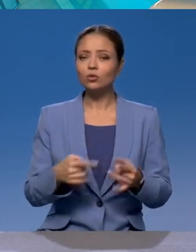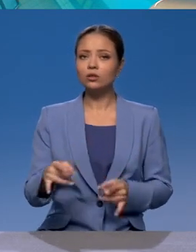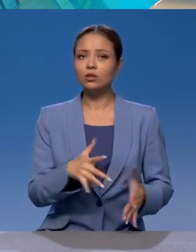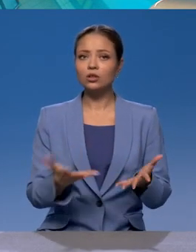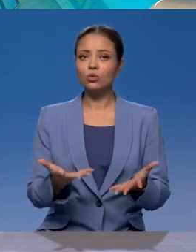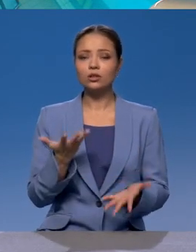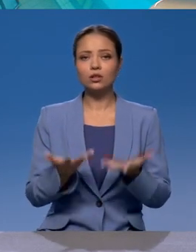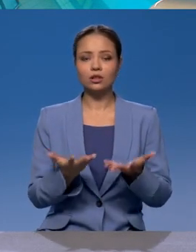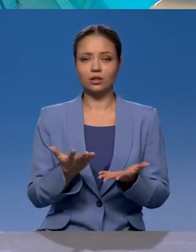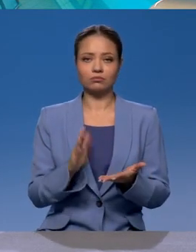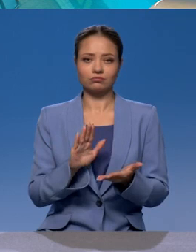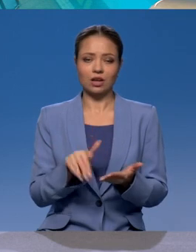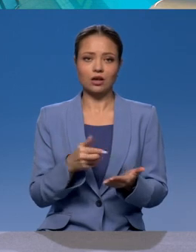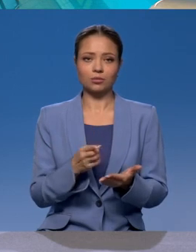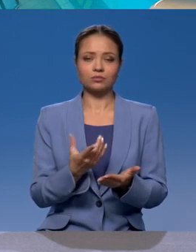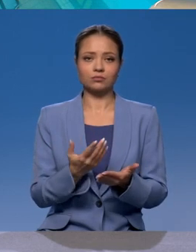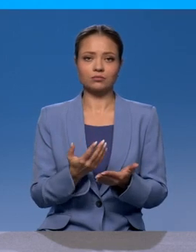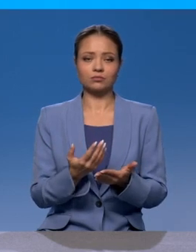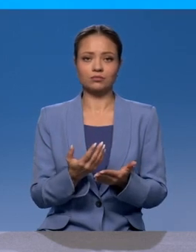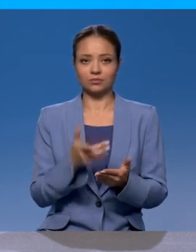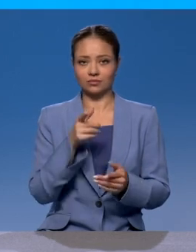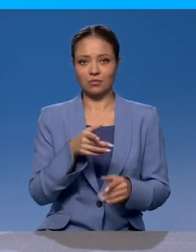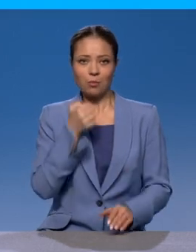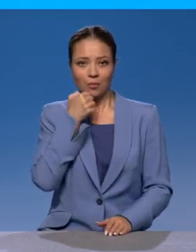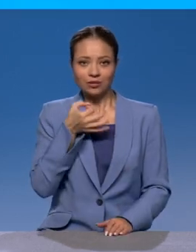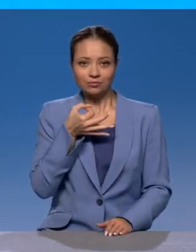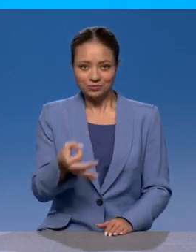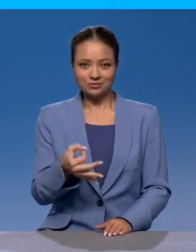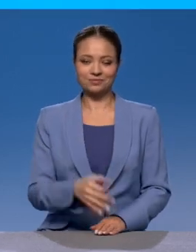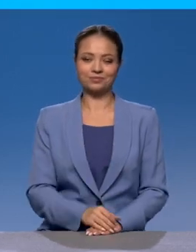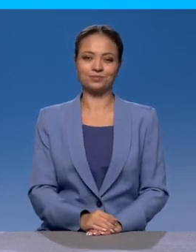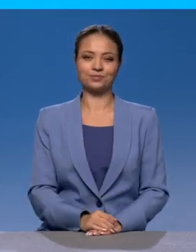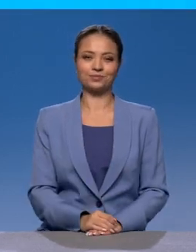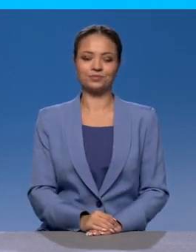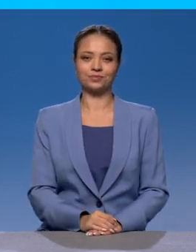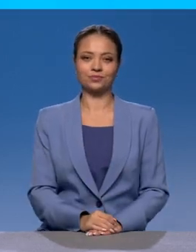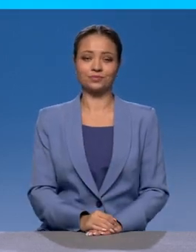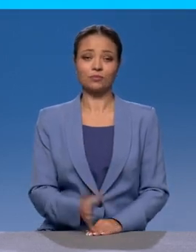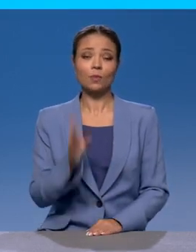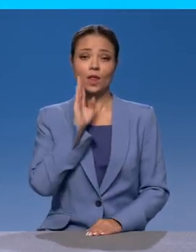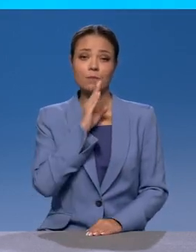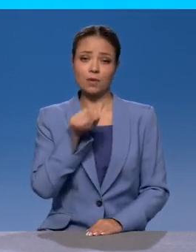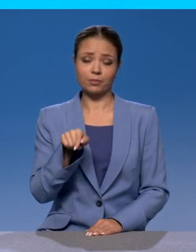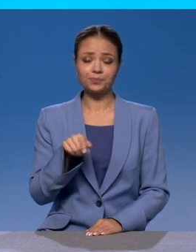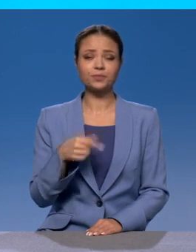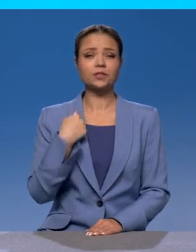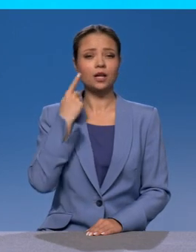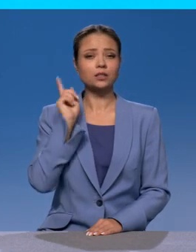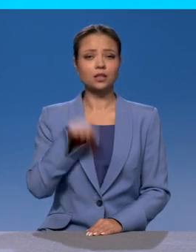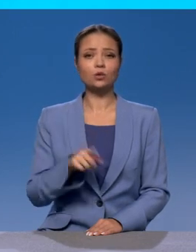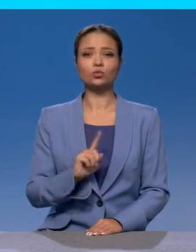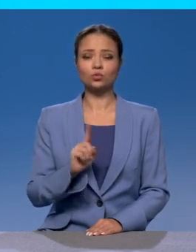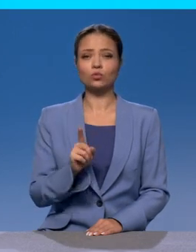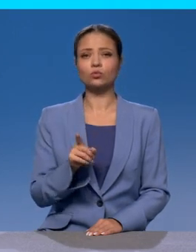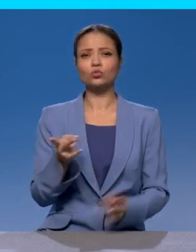или хотя бы вот за периметром Садового кольца условно? У мамы я знаю, что много